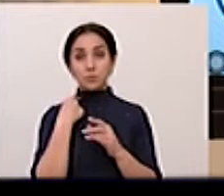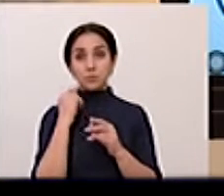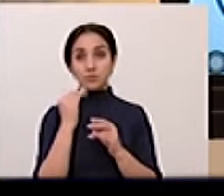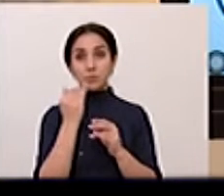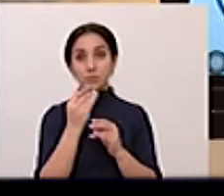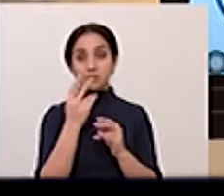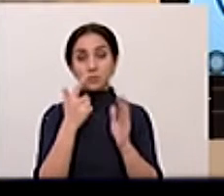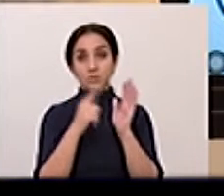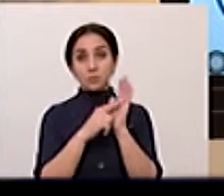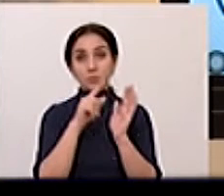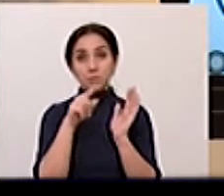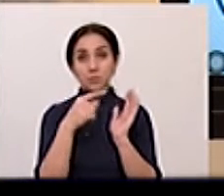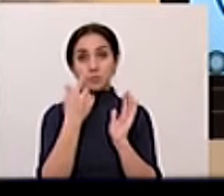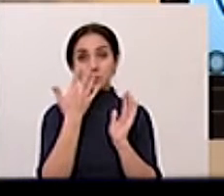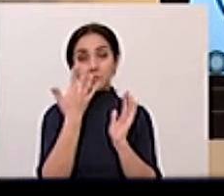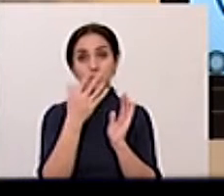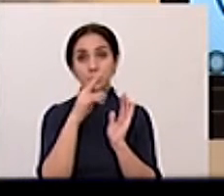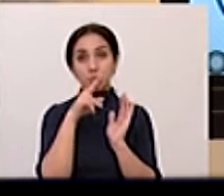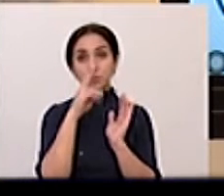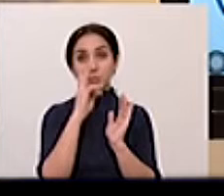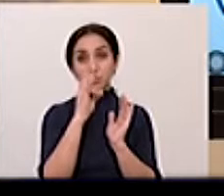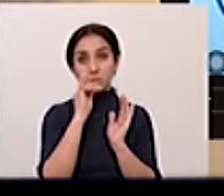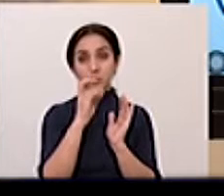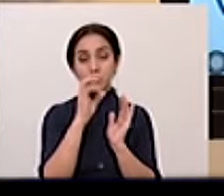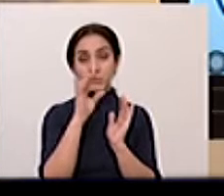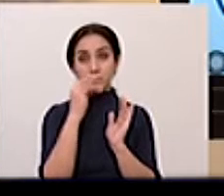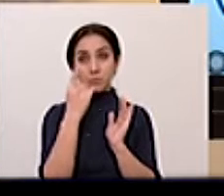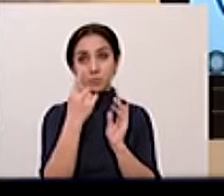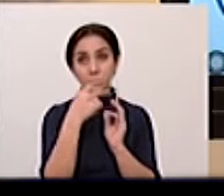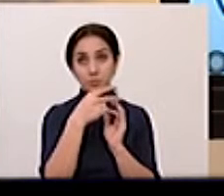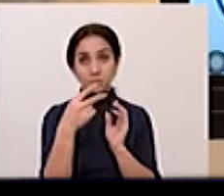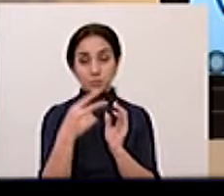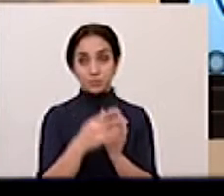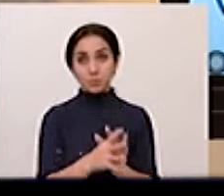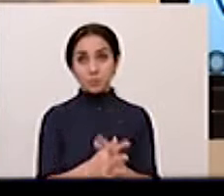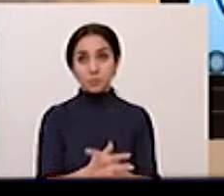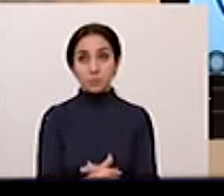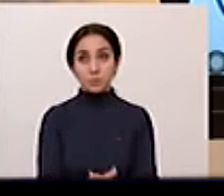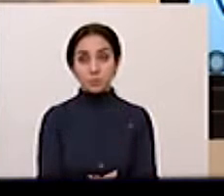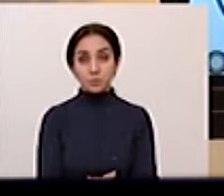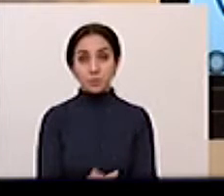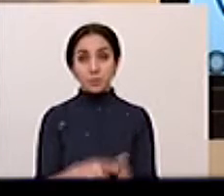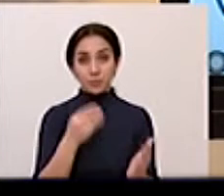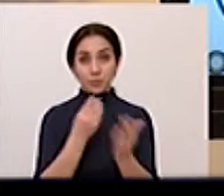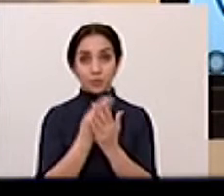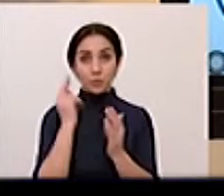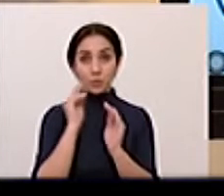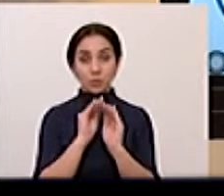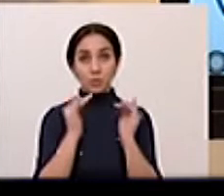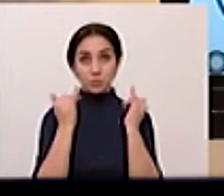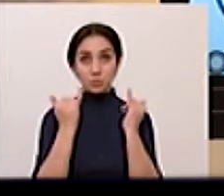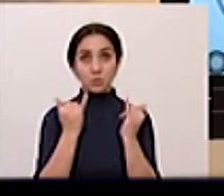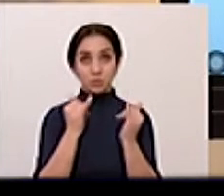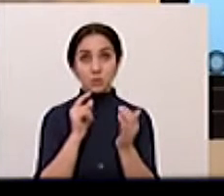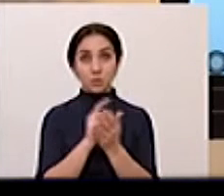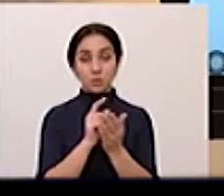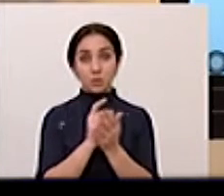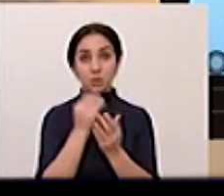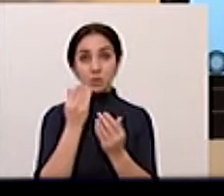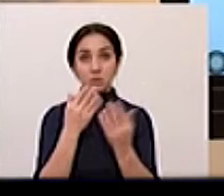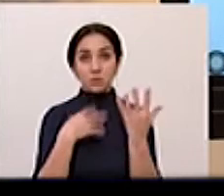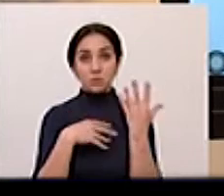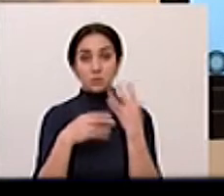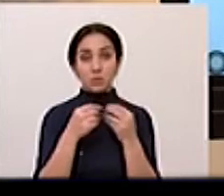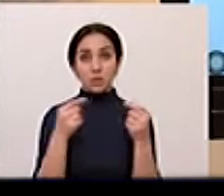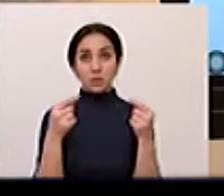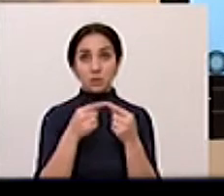qiymati 7.5 pi kub birlikka teng ekan. Aziz o'quvchilar, bugungi darsimizda sizlar bilan